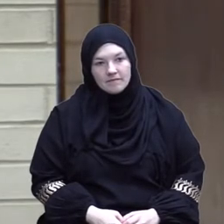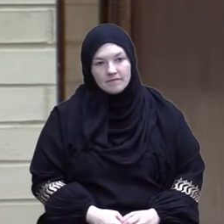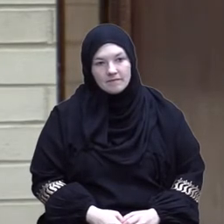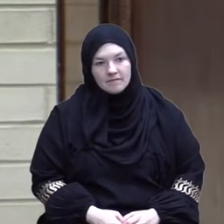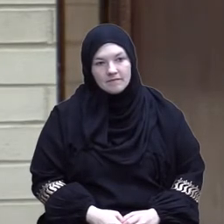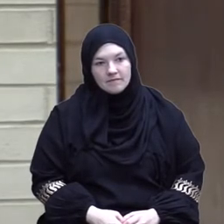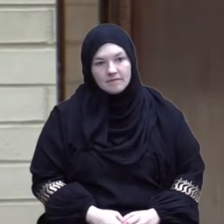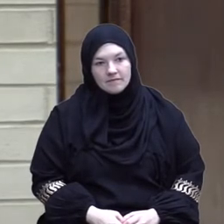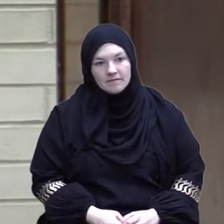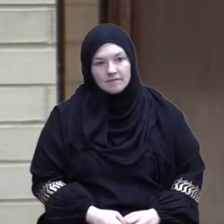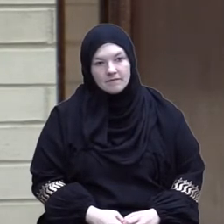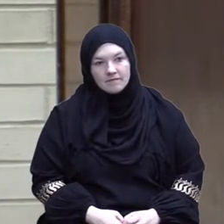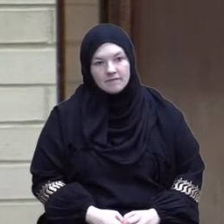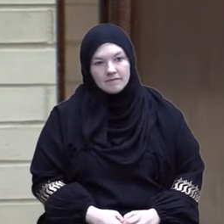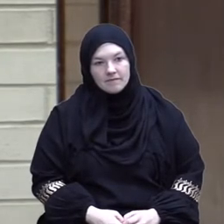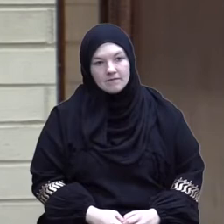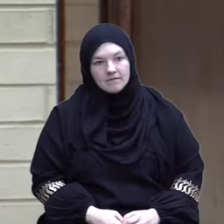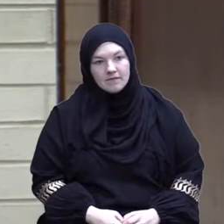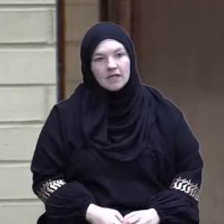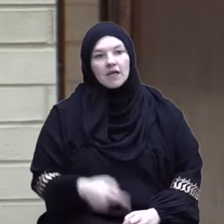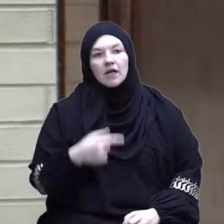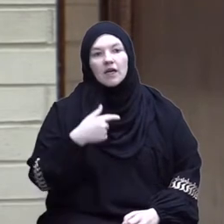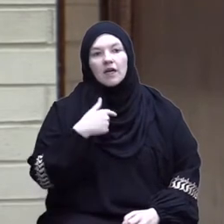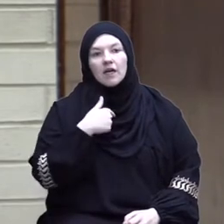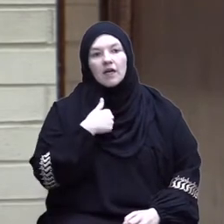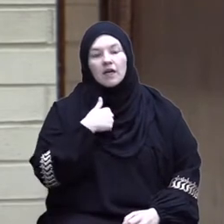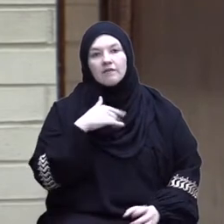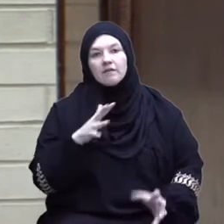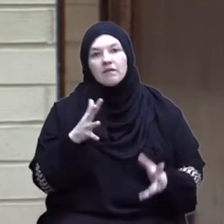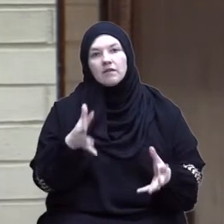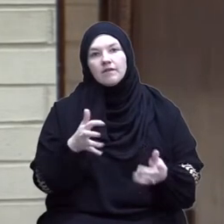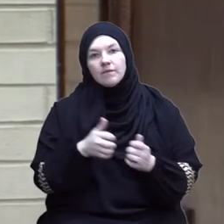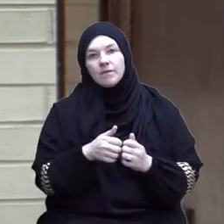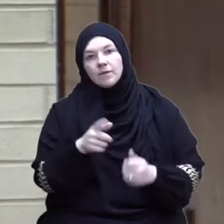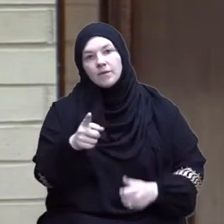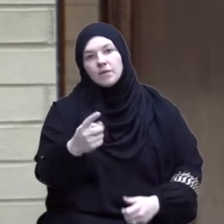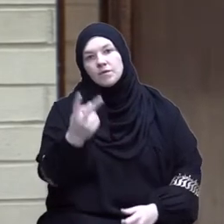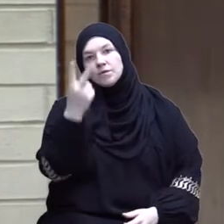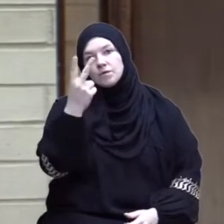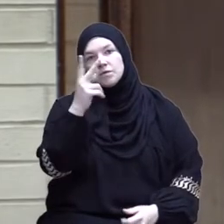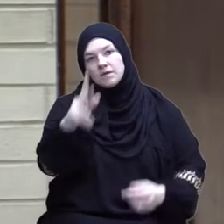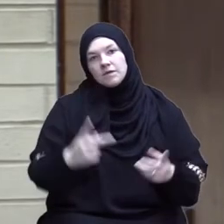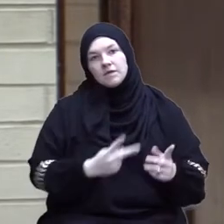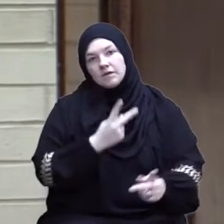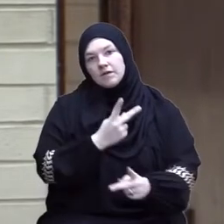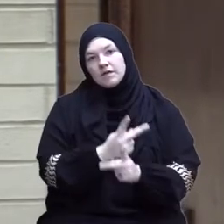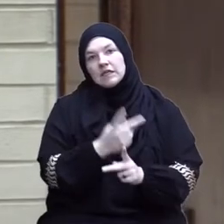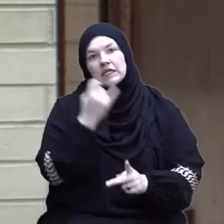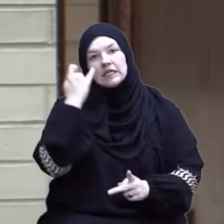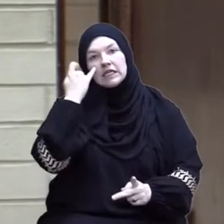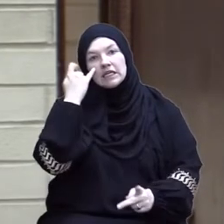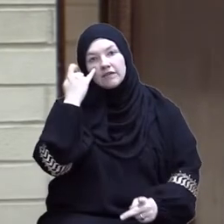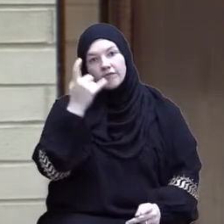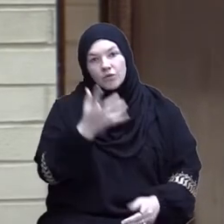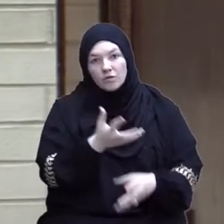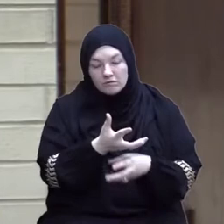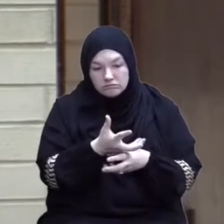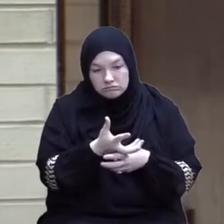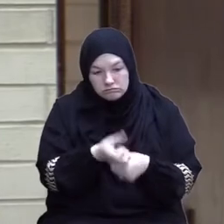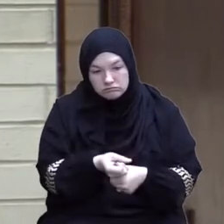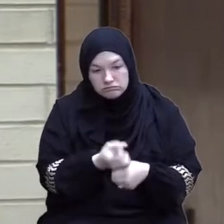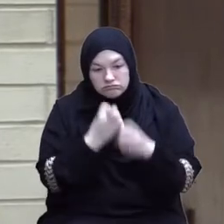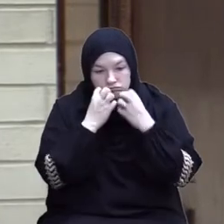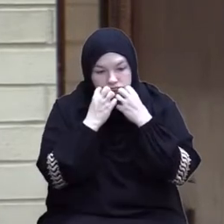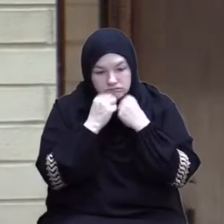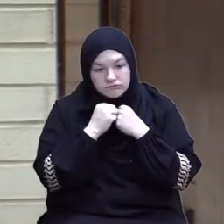أَبَدًا أَبَدًا. I have left with you two sources. If you hold on to them,